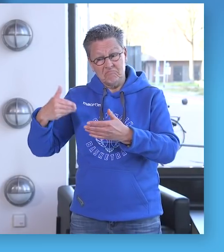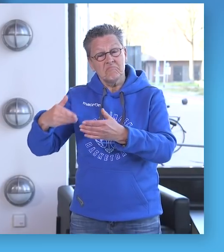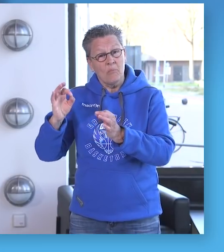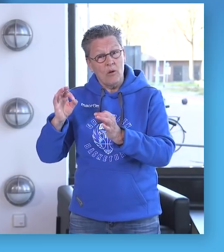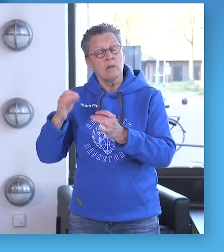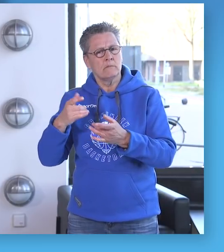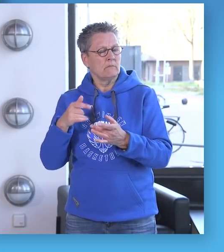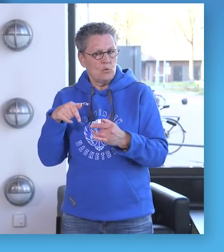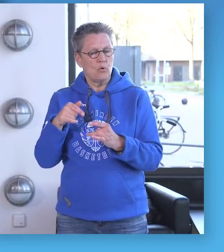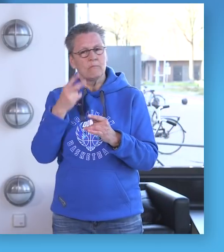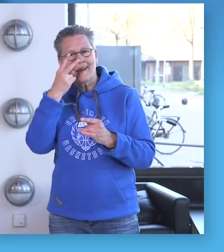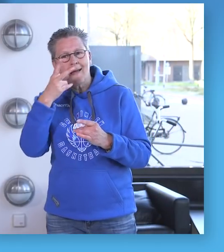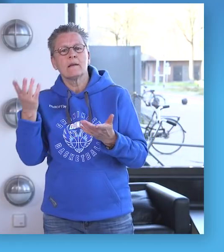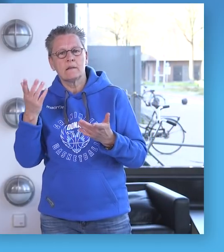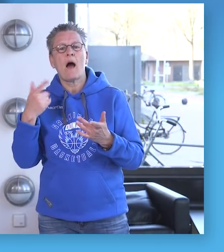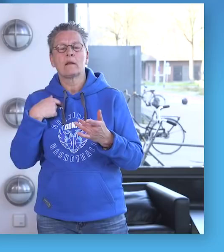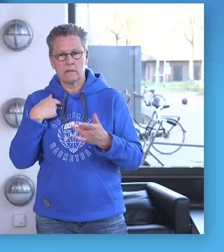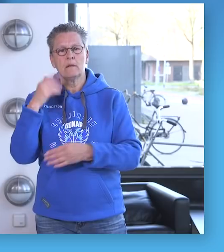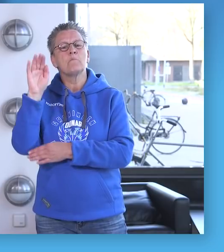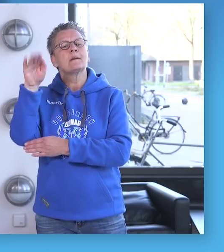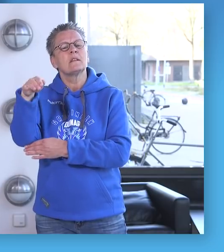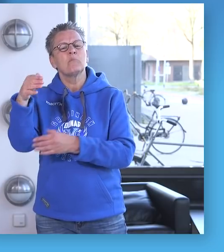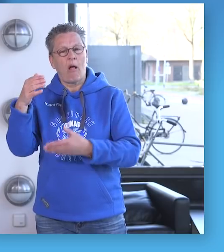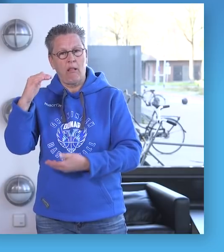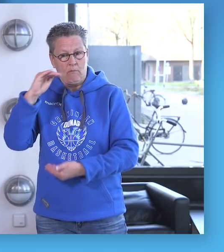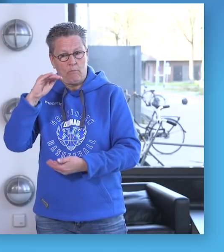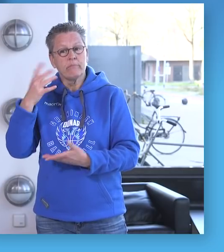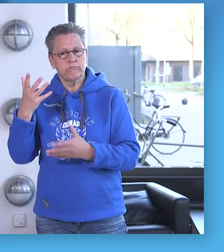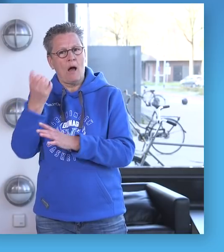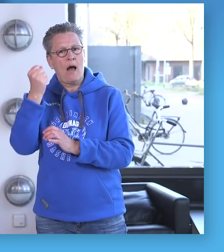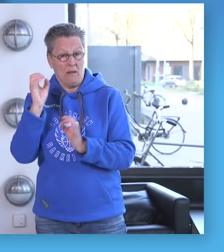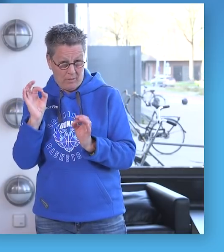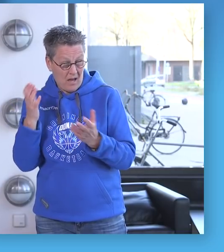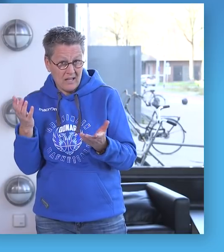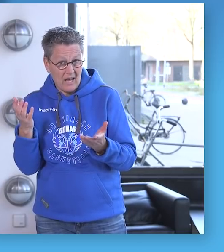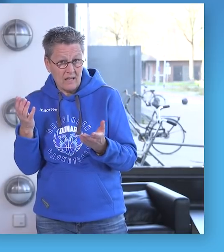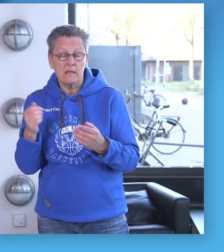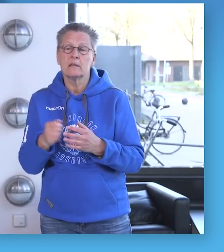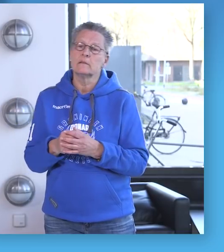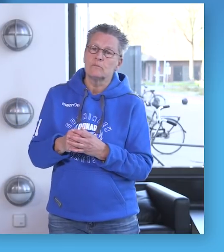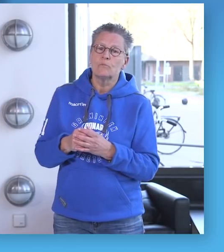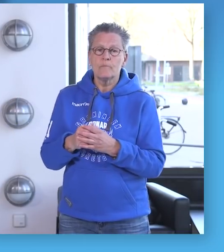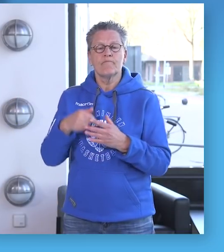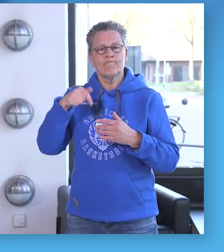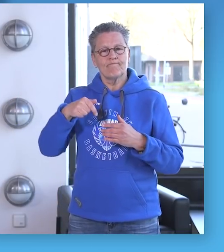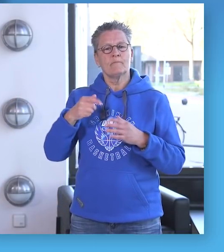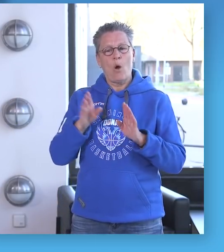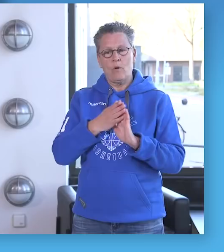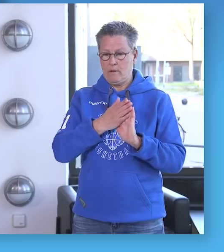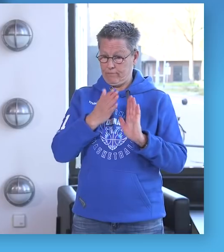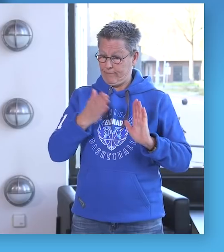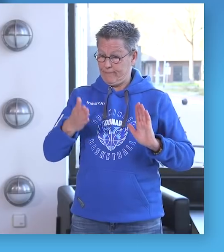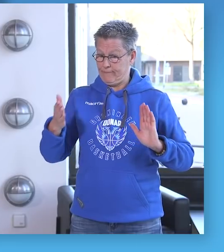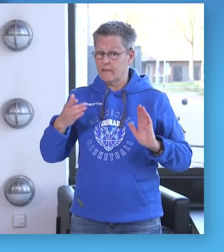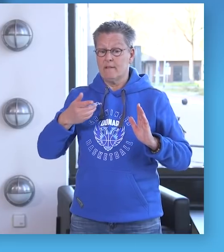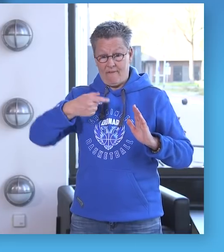basketbalcup? Nou, dat was belangrijk sowieso voor de club, omdat ik denk dat we ook in deze serie de